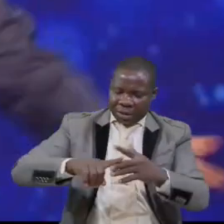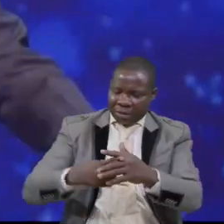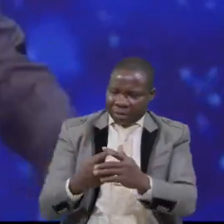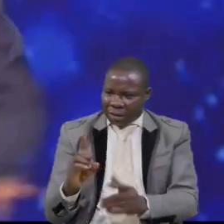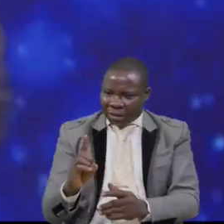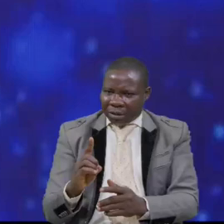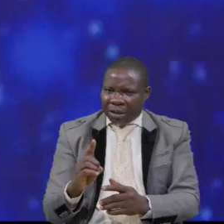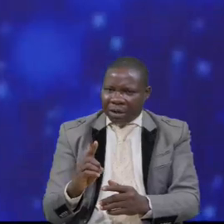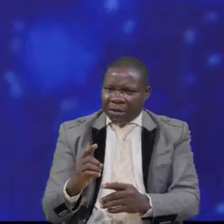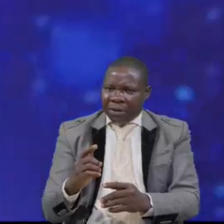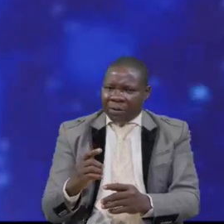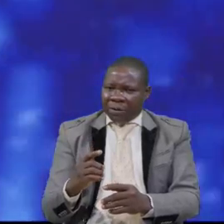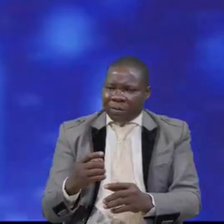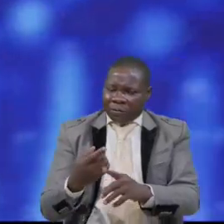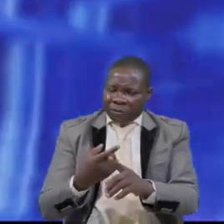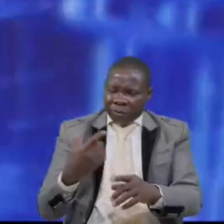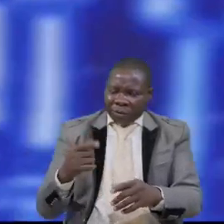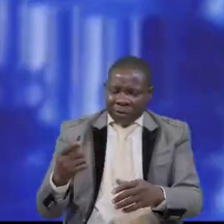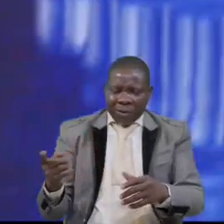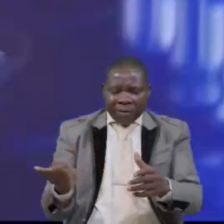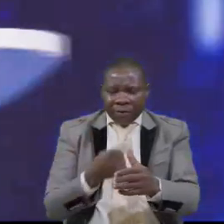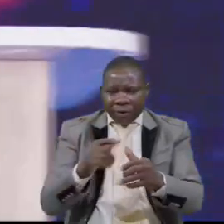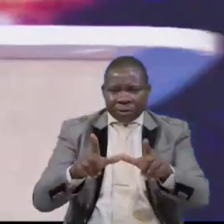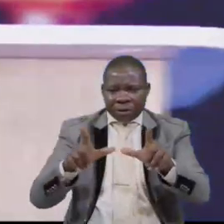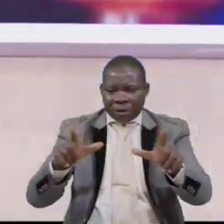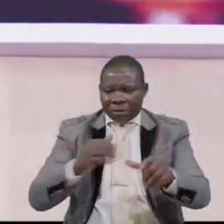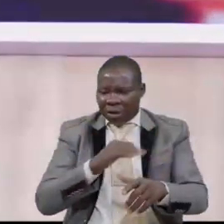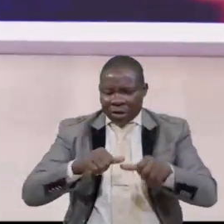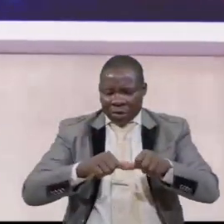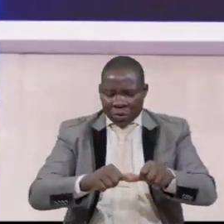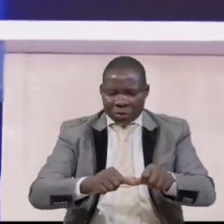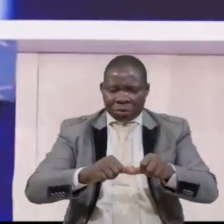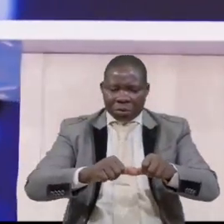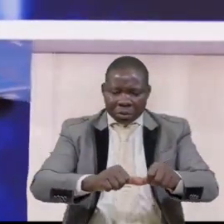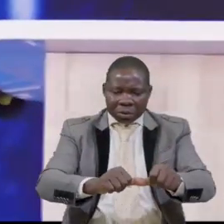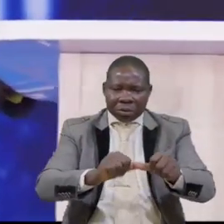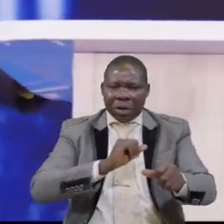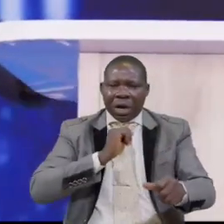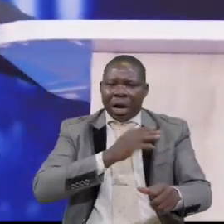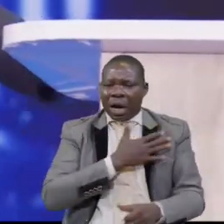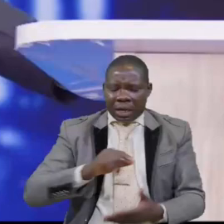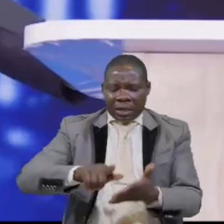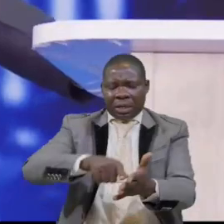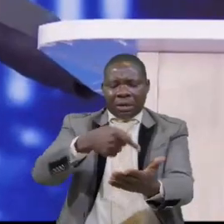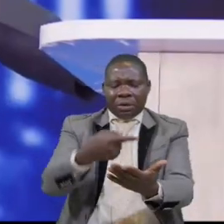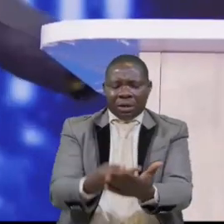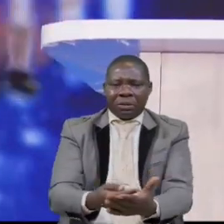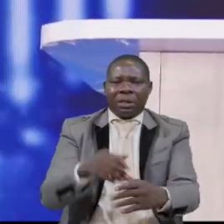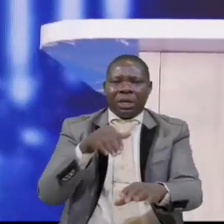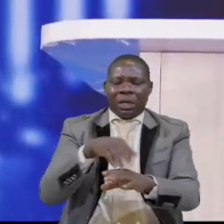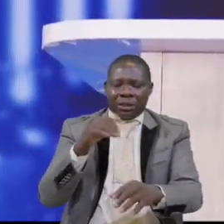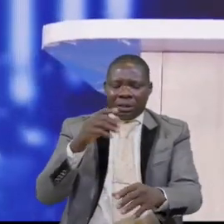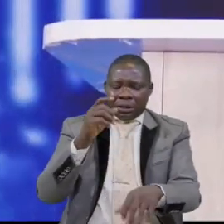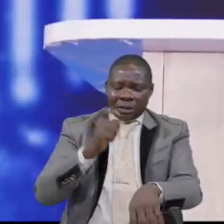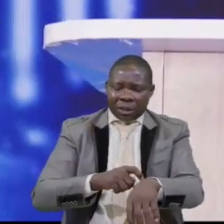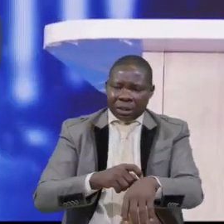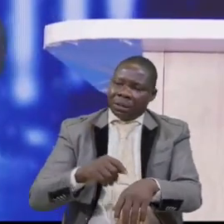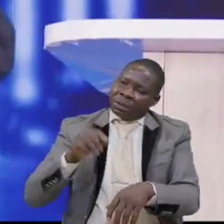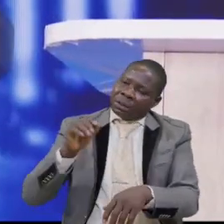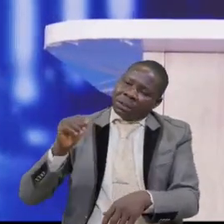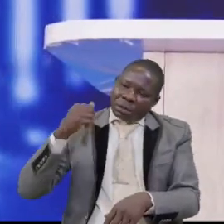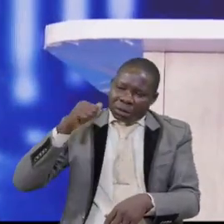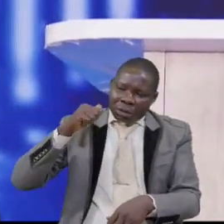repris part du premier cycle et elle a continué continuer et elle a fini ces études quand avit son